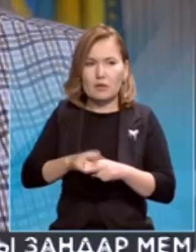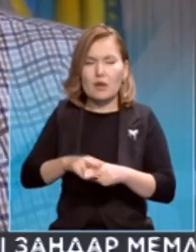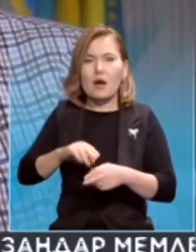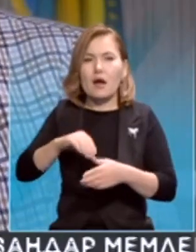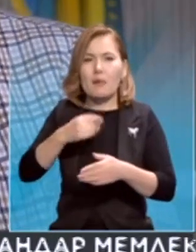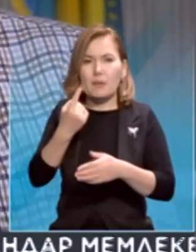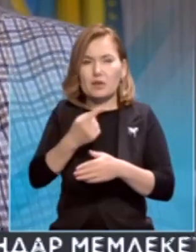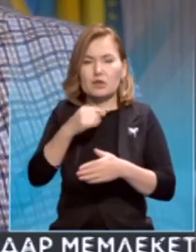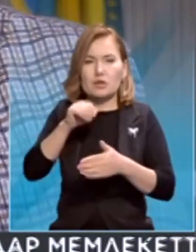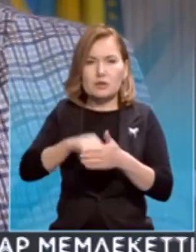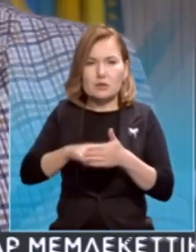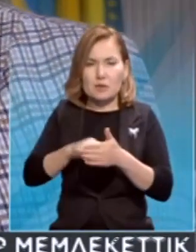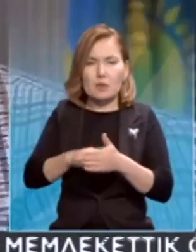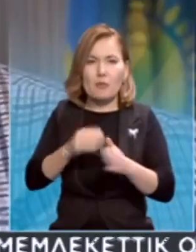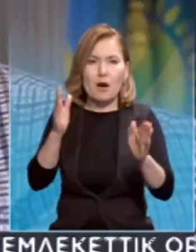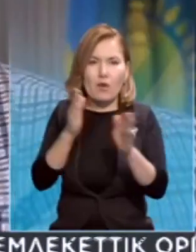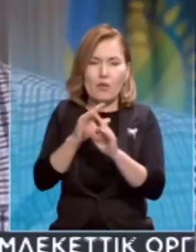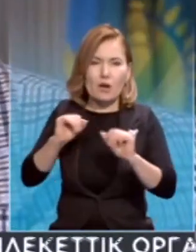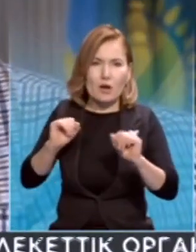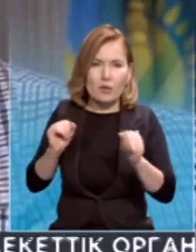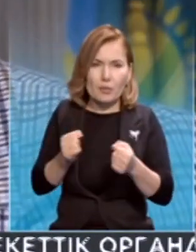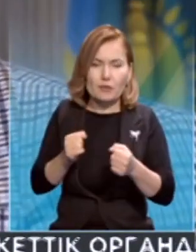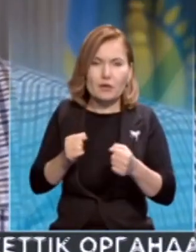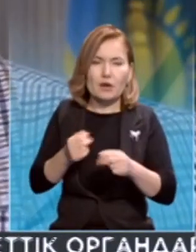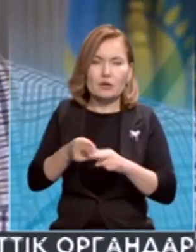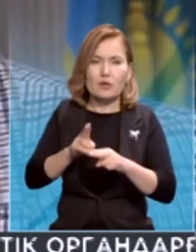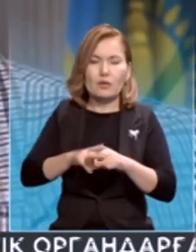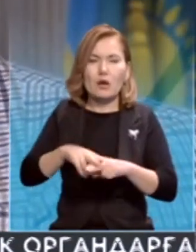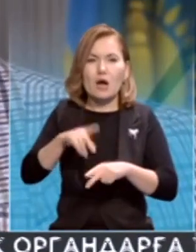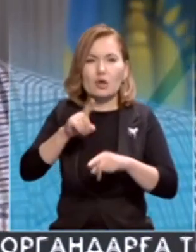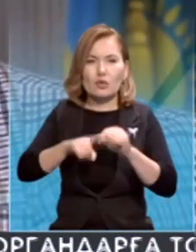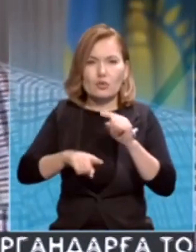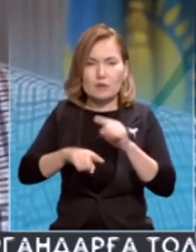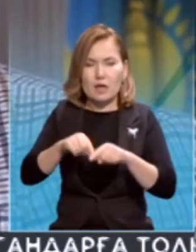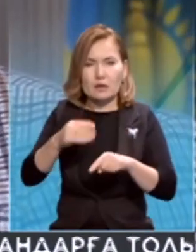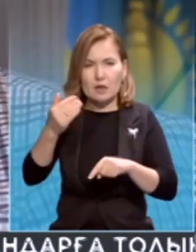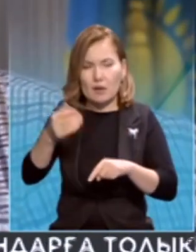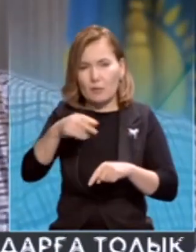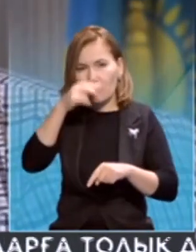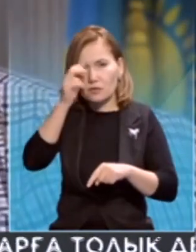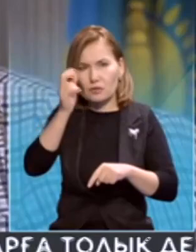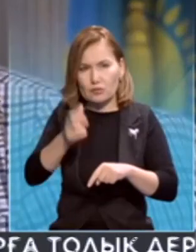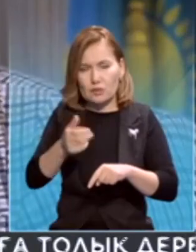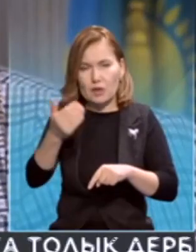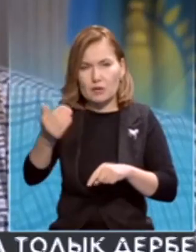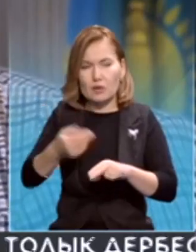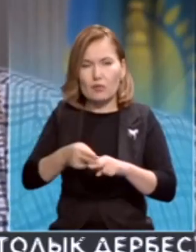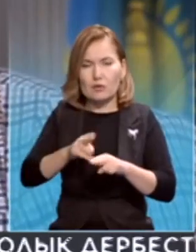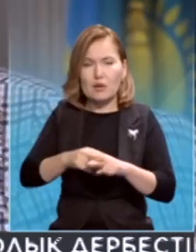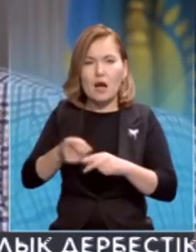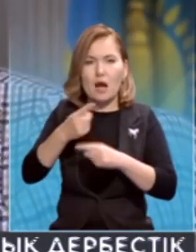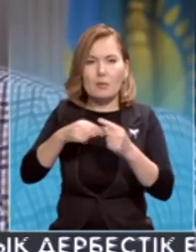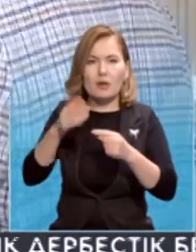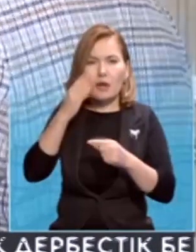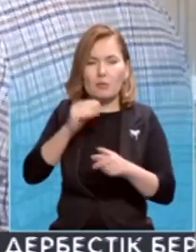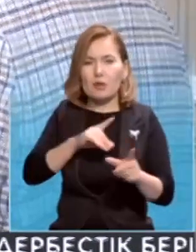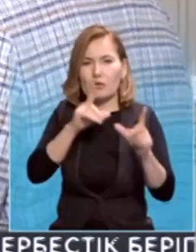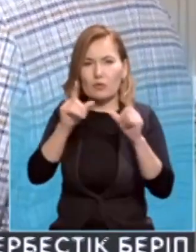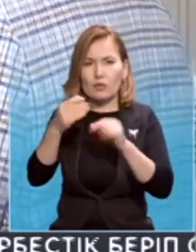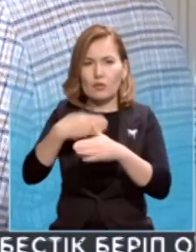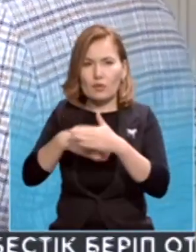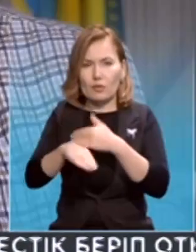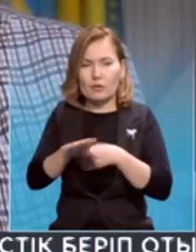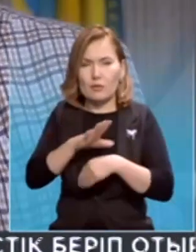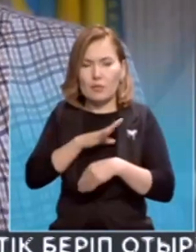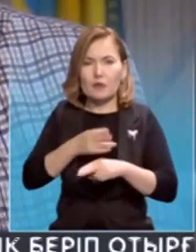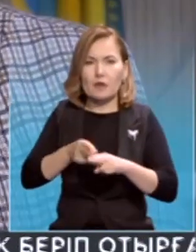бірінші себеп, екінші себеп туысқандарымыз келмегендіктен, туысқандарымызға жақындырақ болайық деп қайта кетіп жатқан себептер.